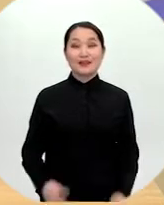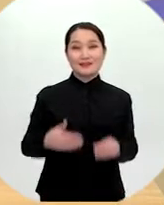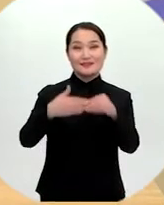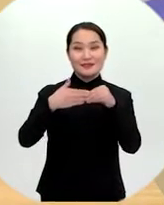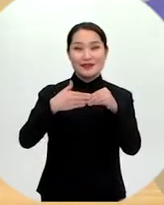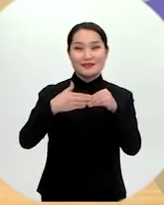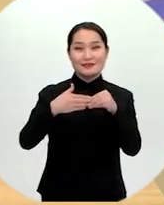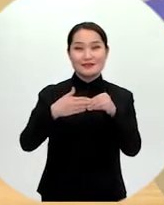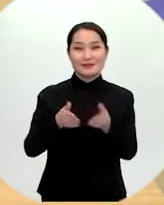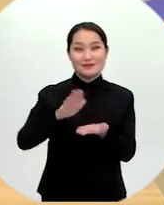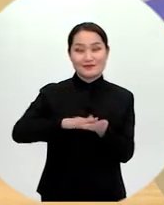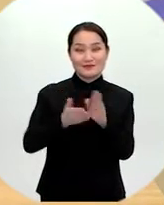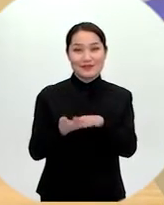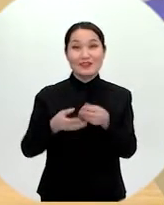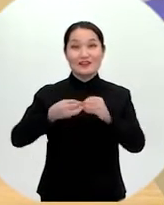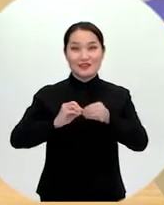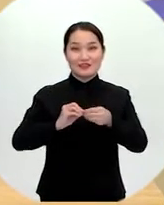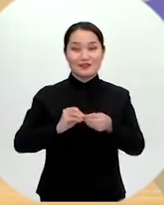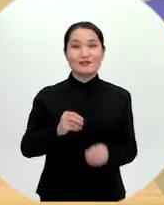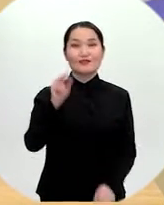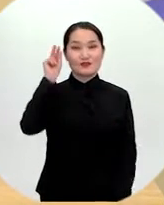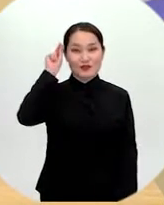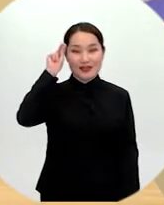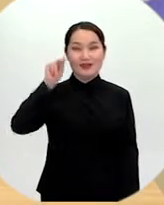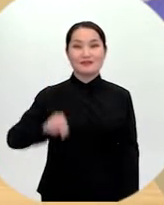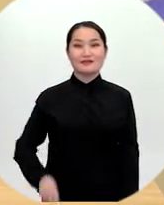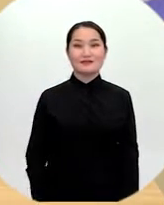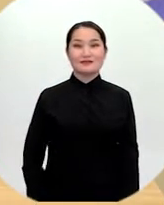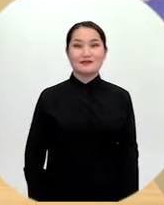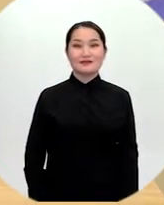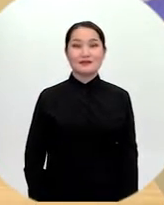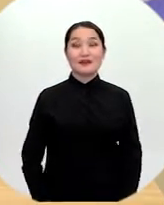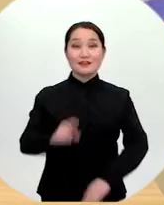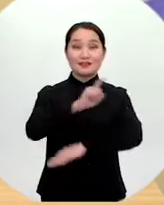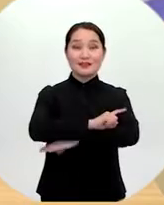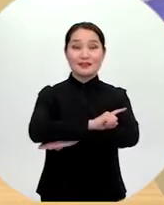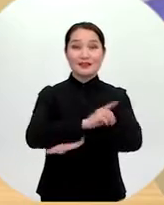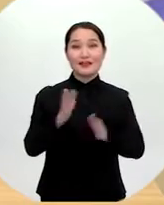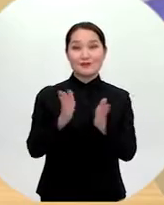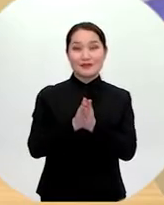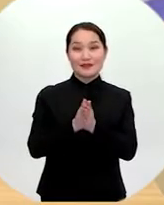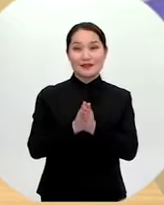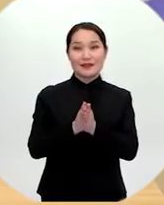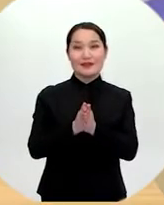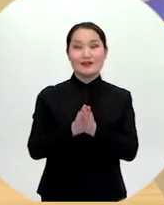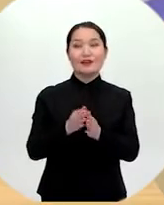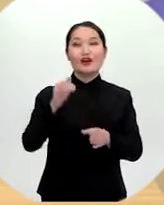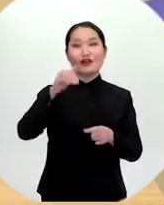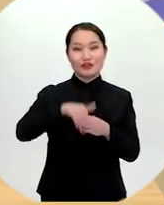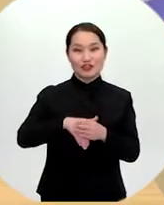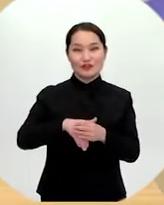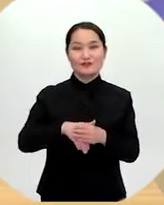цаас нугалбарын аргаар хийж гүйцэтгэх юм аа. За ингээд бүгдээрээ хичээлд орцгоё.